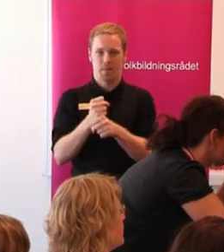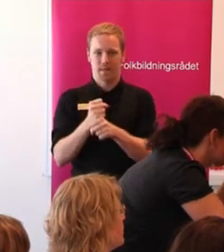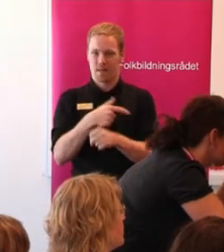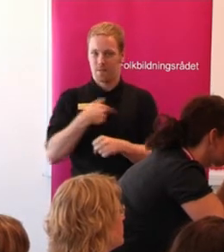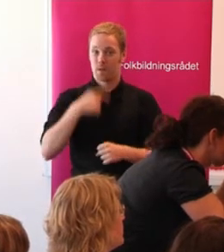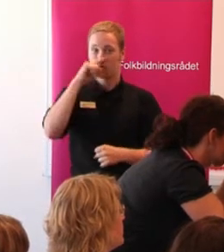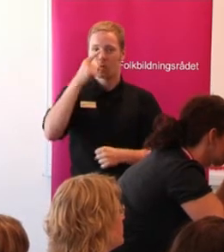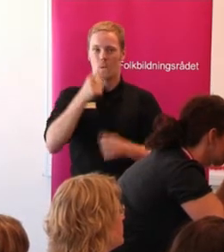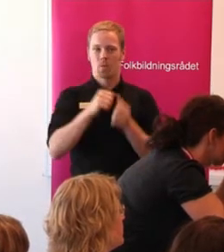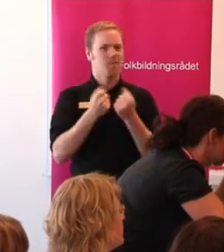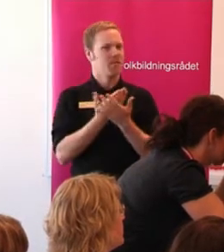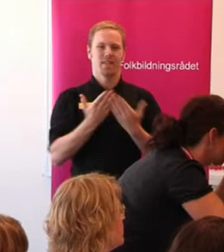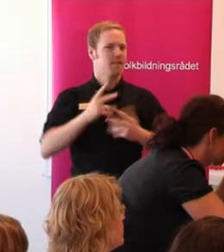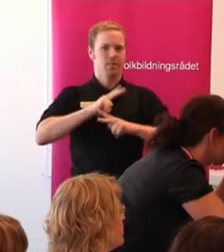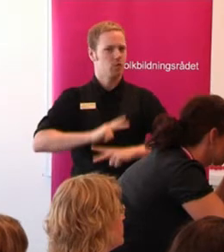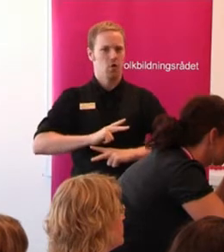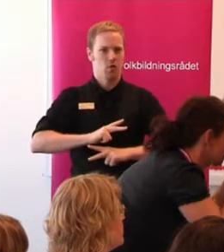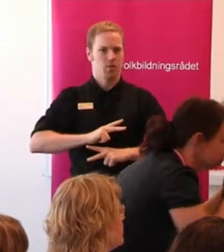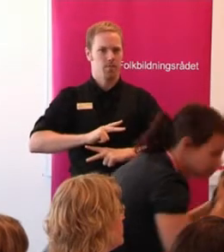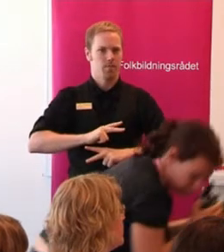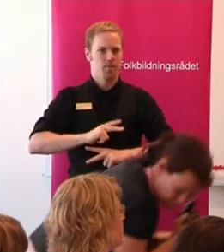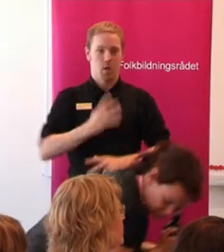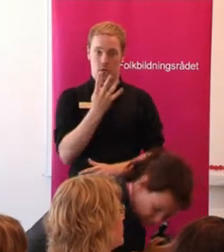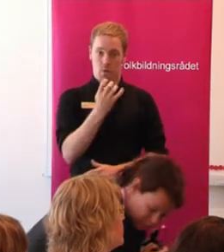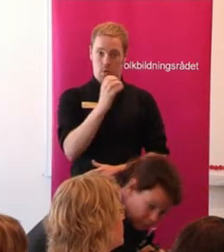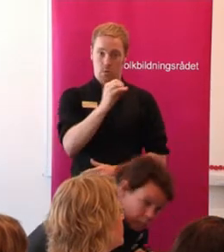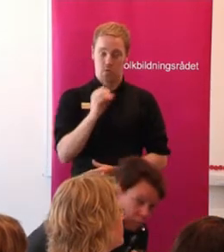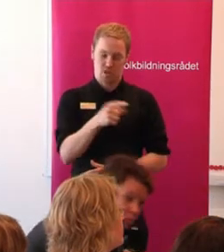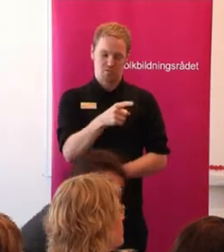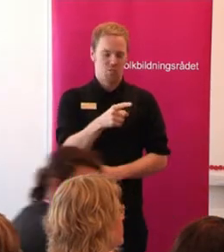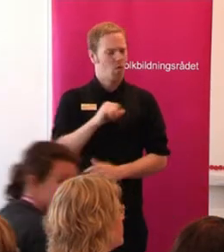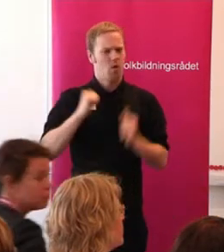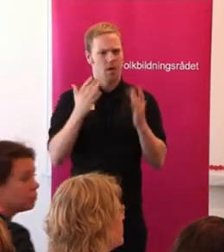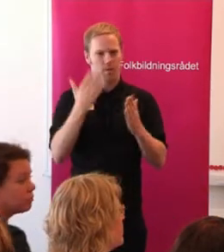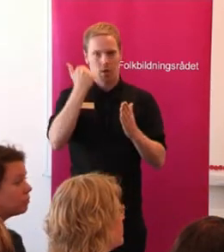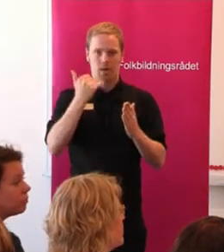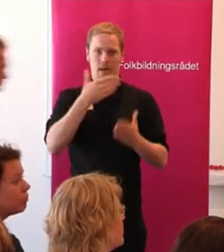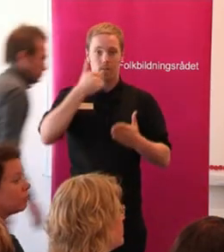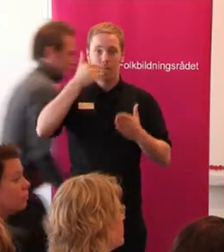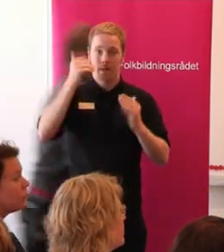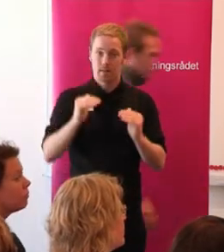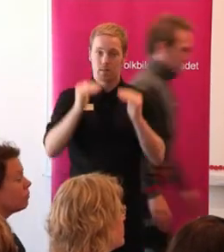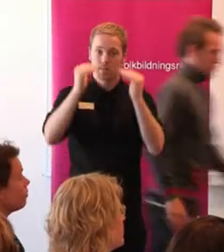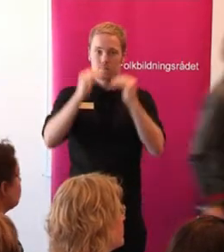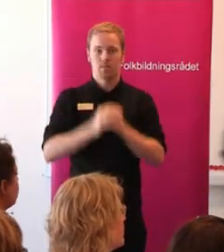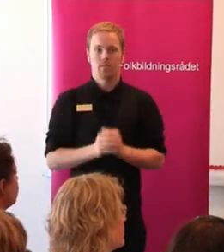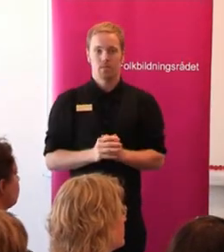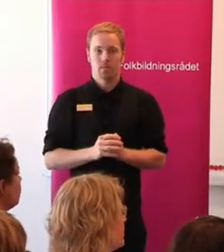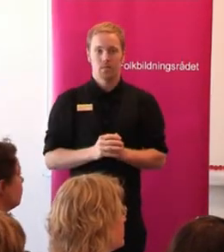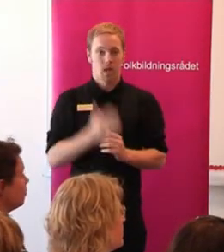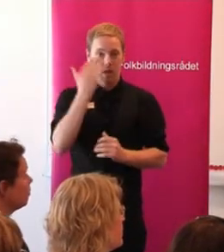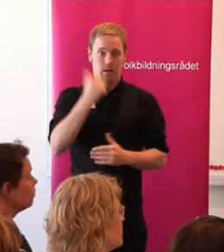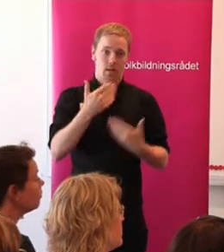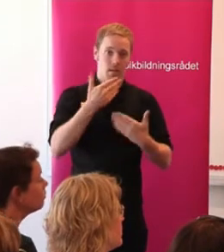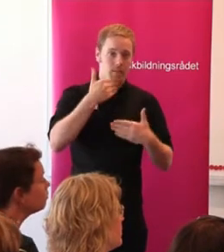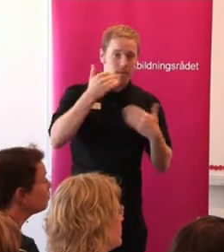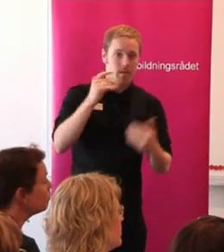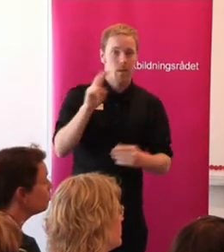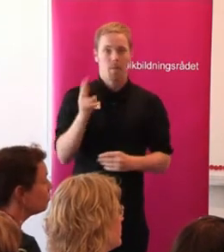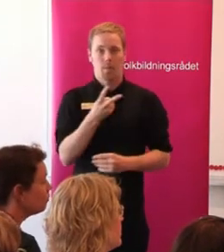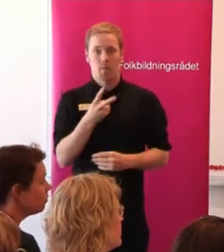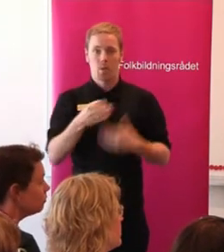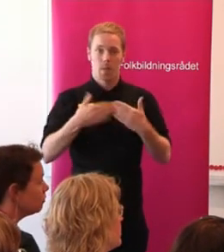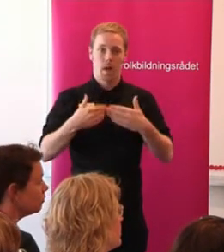vara nöjda. 40% kan bli mycket bättre. Det finns förbättringar både hos folkhögskolan och hos Arbetsförmedlingen att